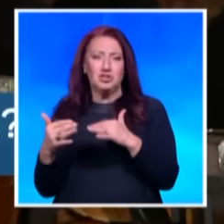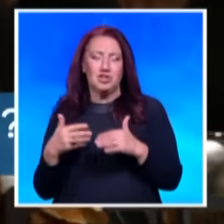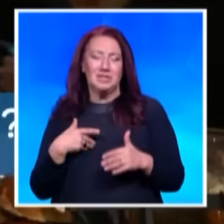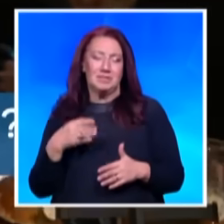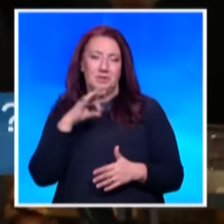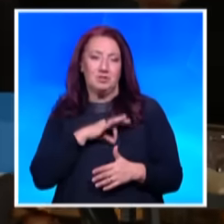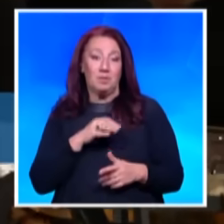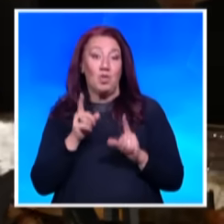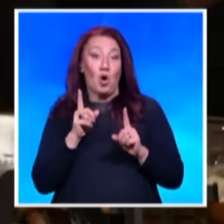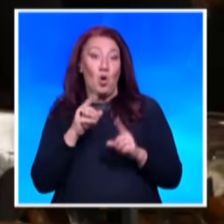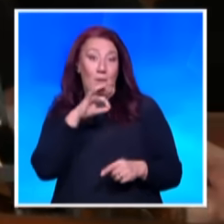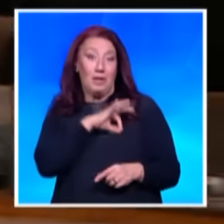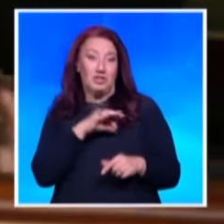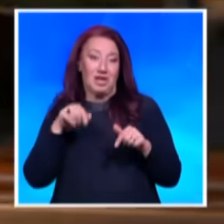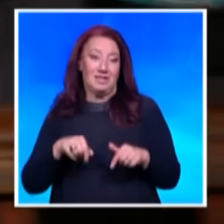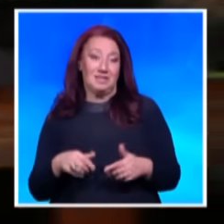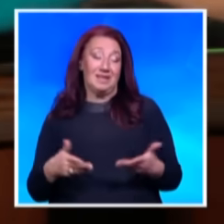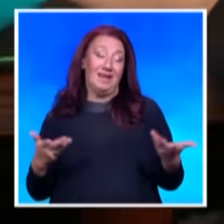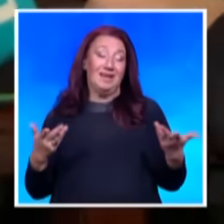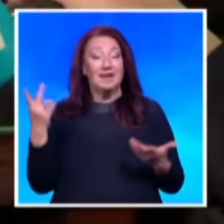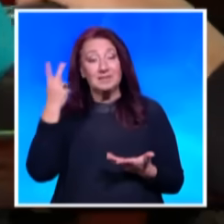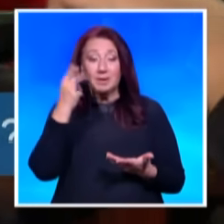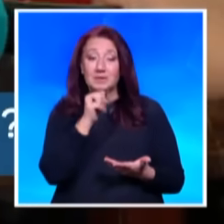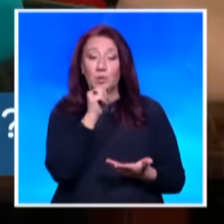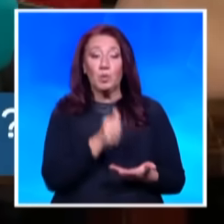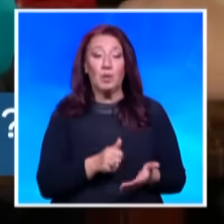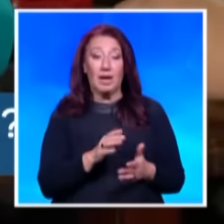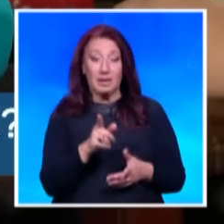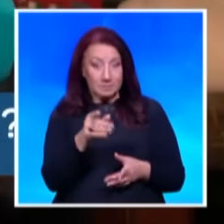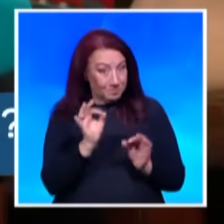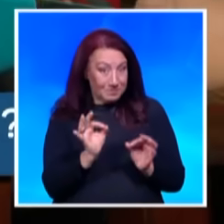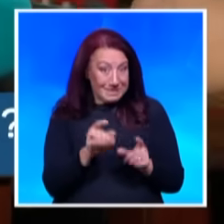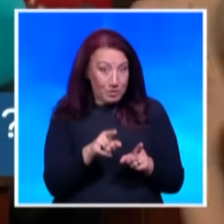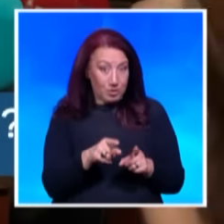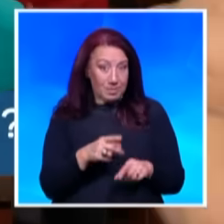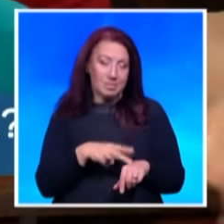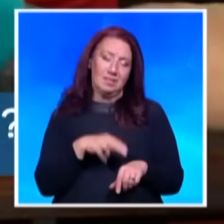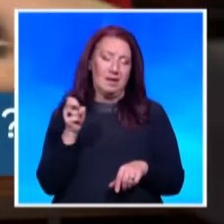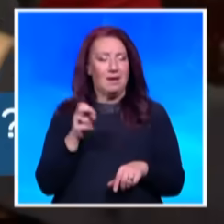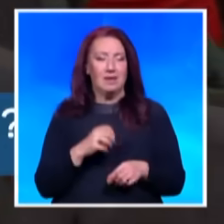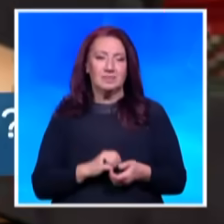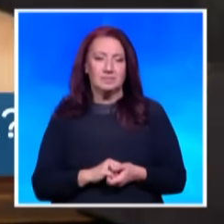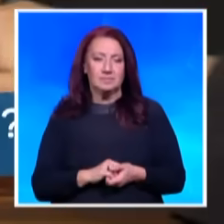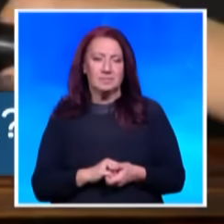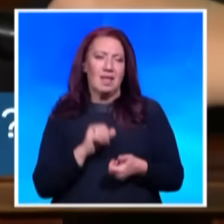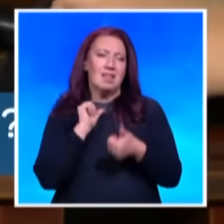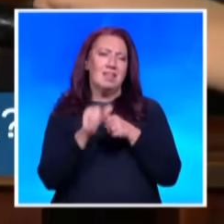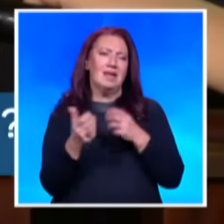Кой ще спечели днес? Разбира се, Унгария. Сигурни ли сте? Да. Лесно